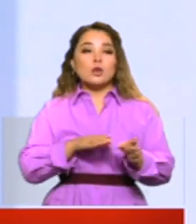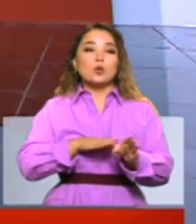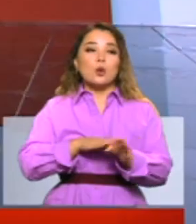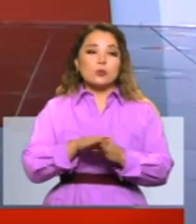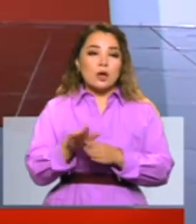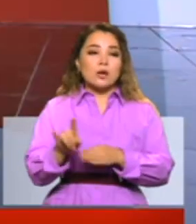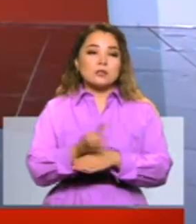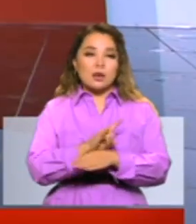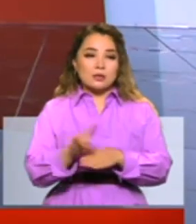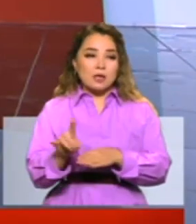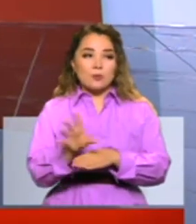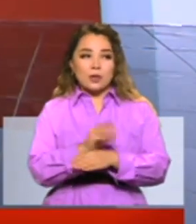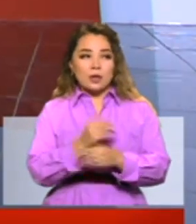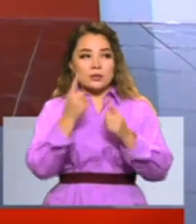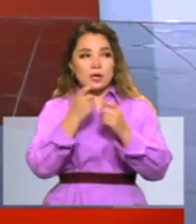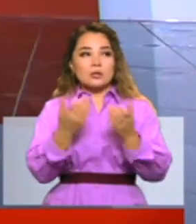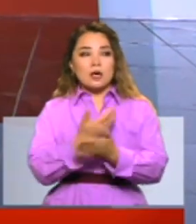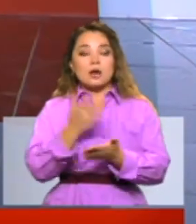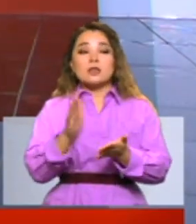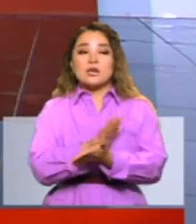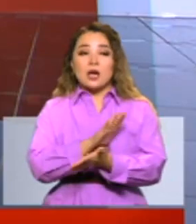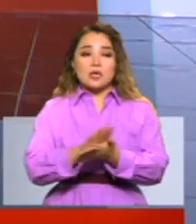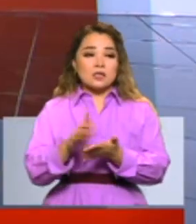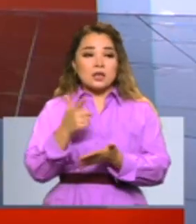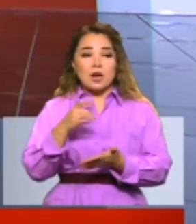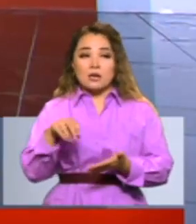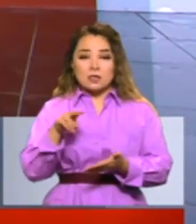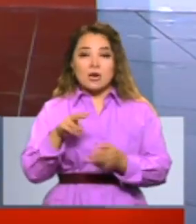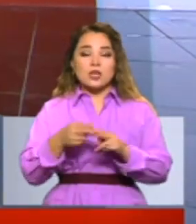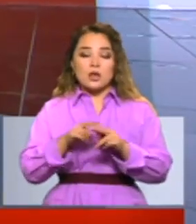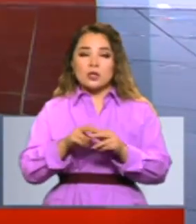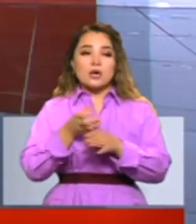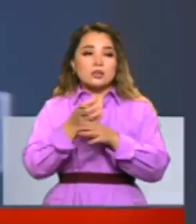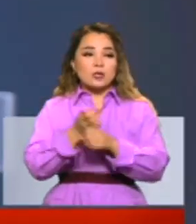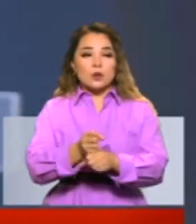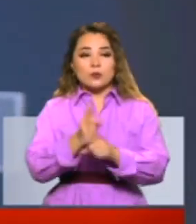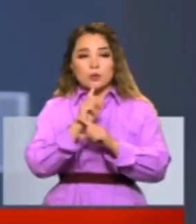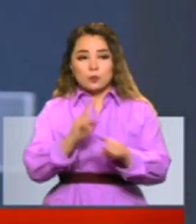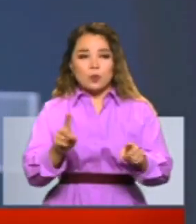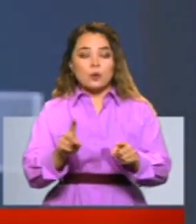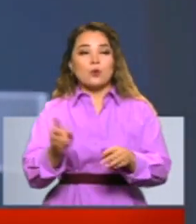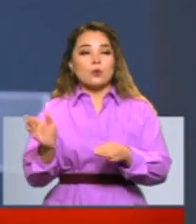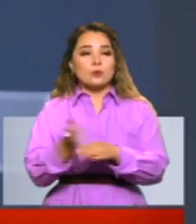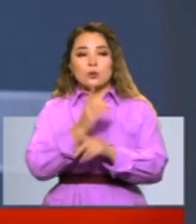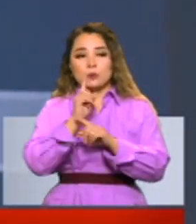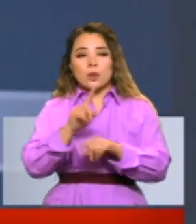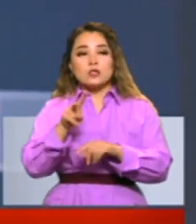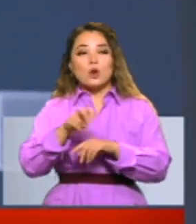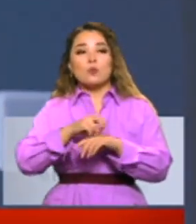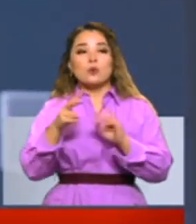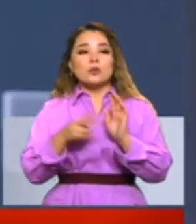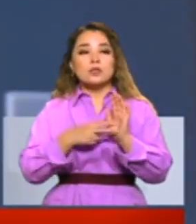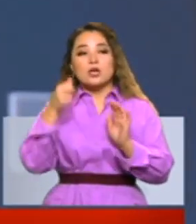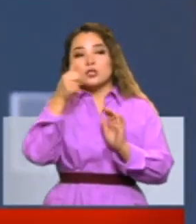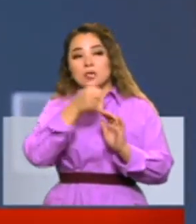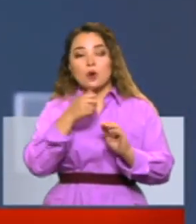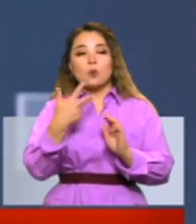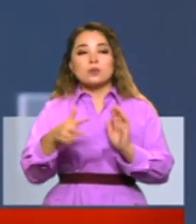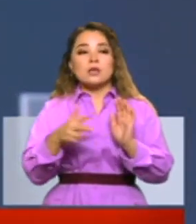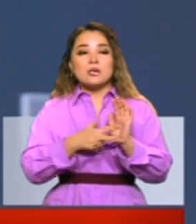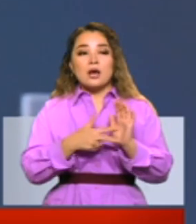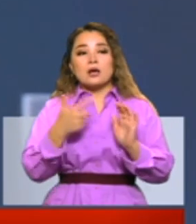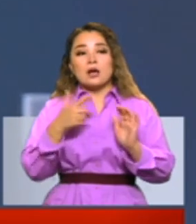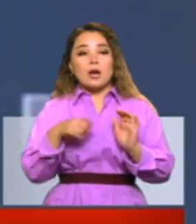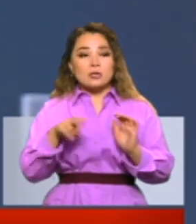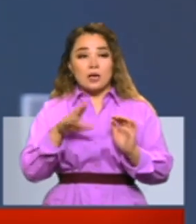толығымен жалған ақпарат. Гранттар ешқайда жоғалмайды да, қысқармайды да, керісінше 2017 жылы 38 мың грант болған